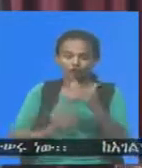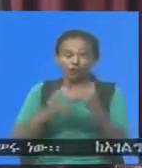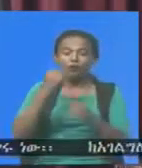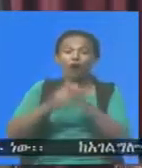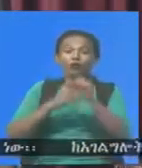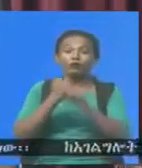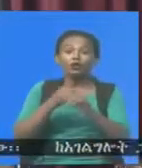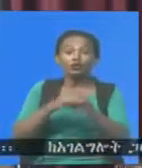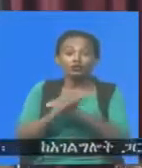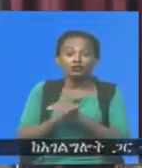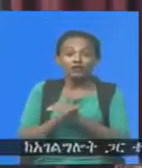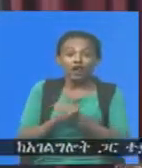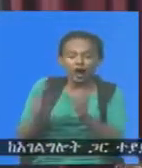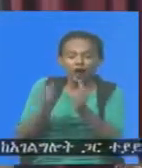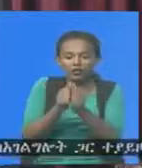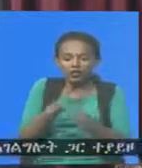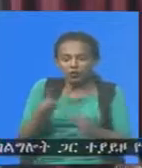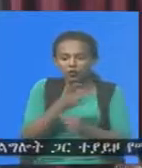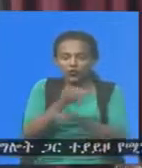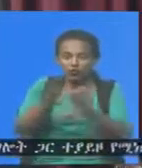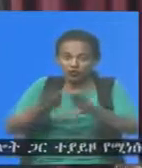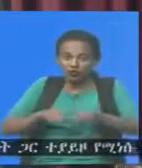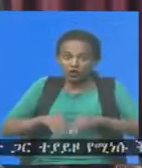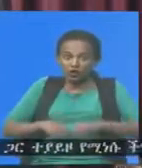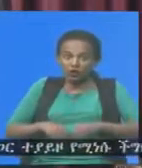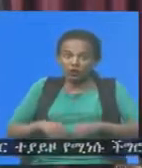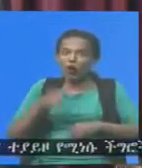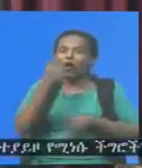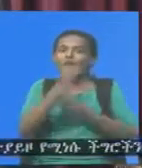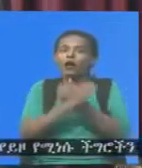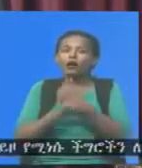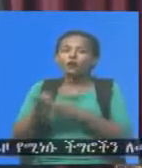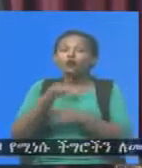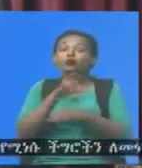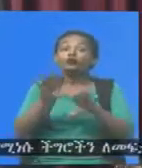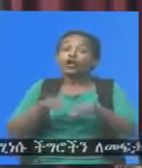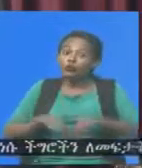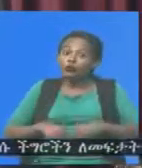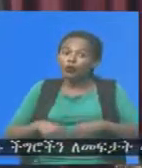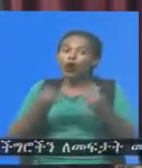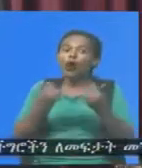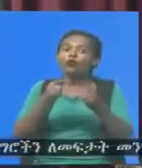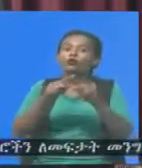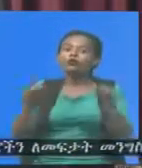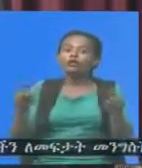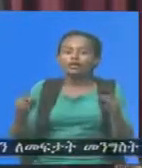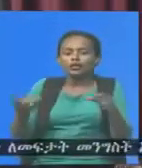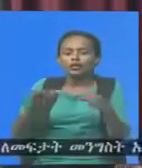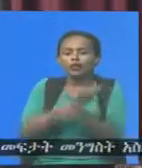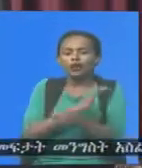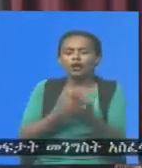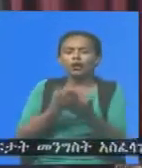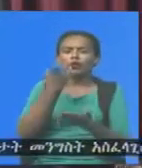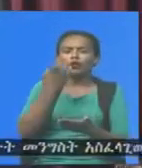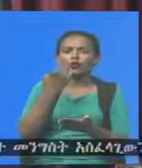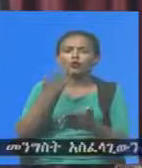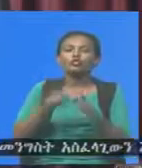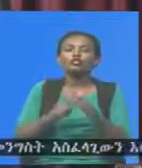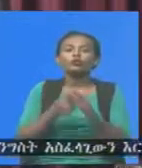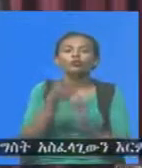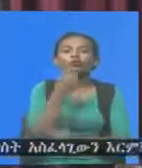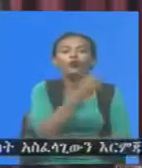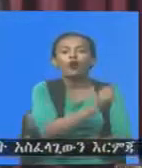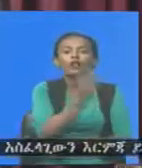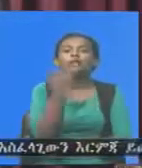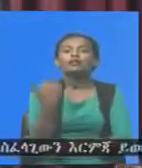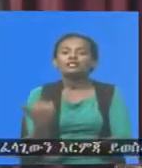ውስጥ ኢንተግሬሽኑን ተቀብለው አንድ ሀገር መሆን ተቀብለው አሁን ግን የተሟላ ኢኮኖሚክ ኢንተግሬሽንን ጀምር ብለዋል።